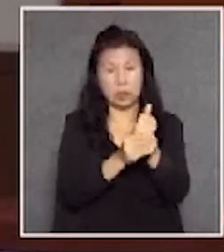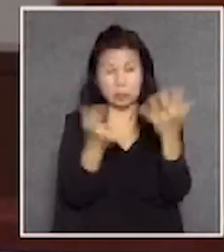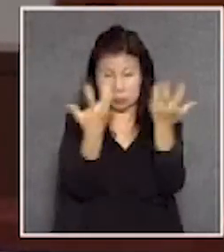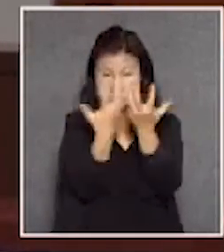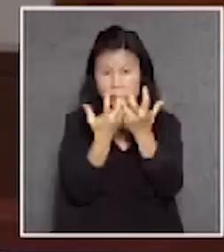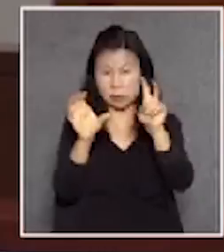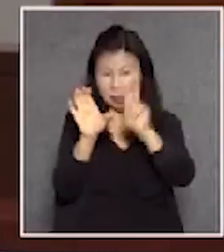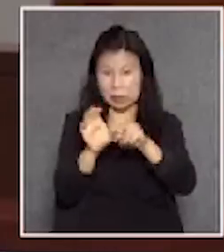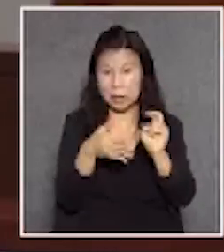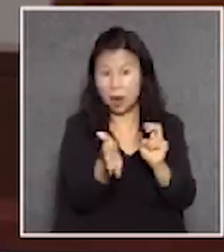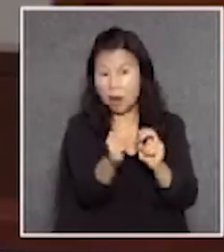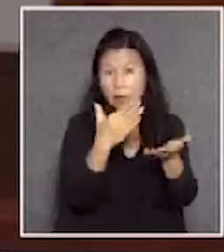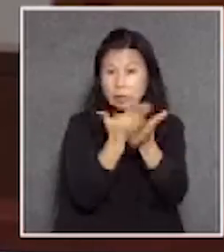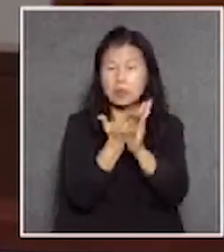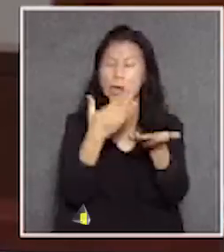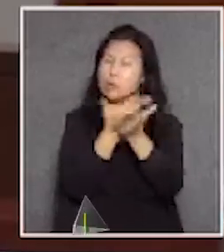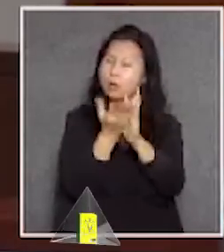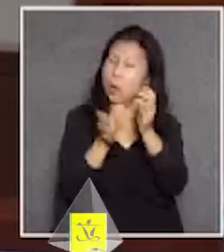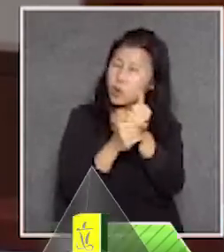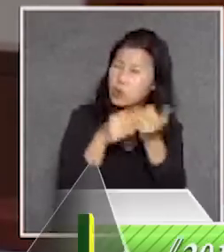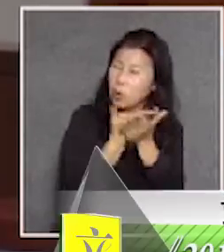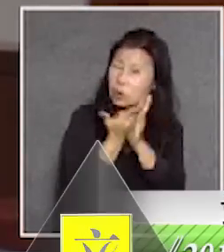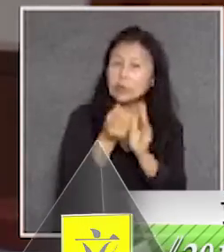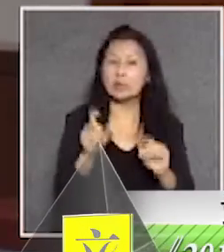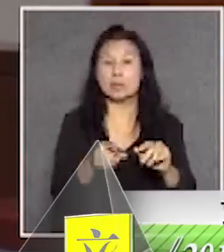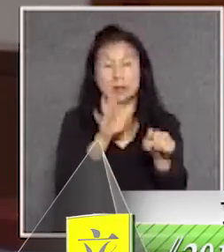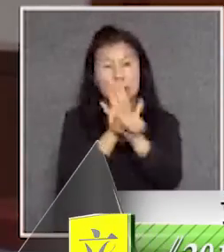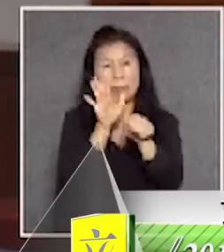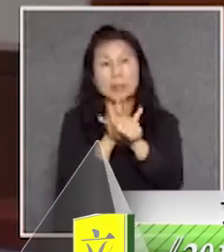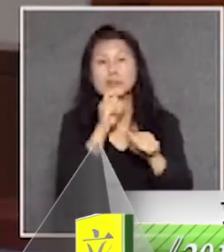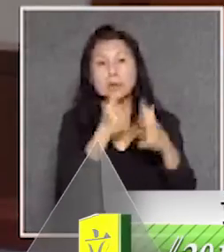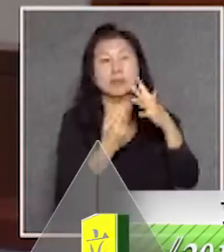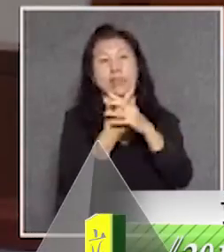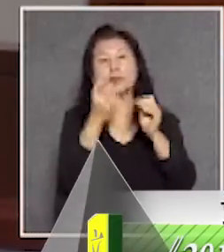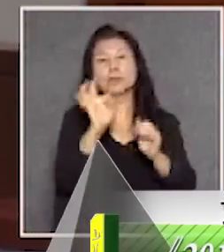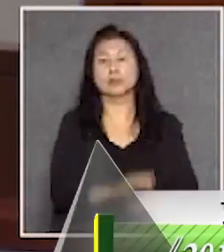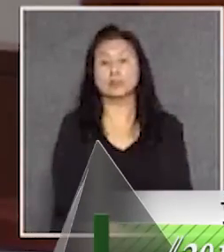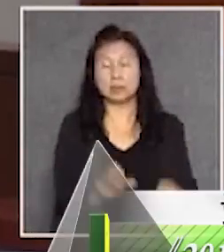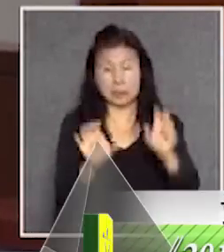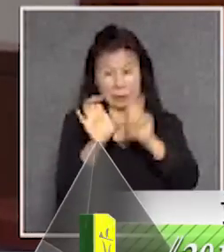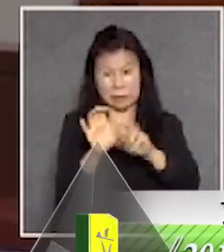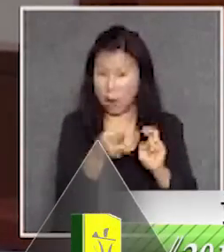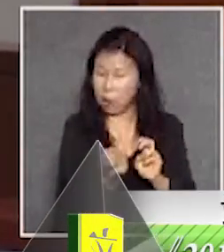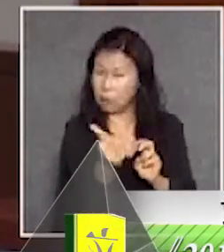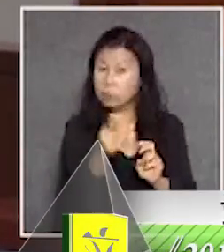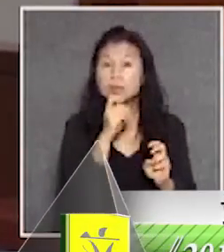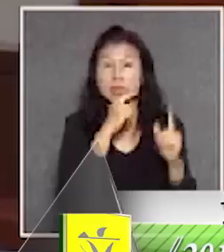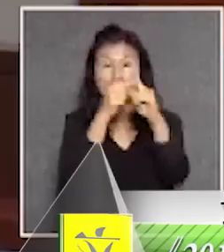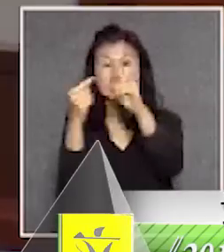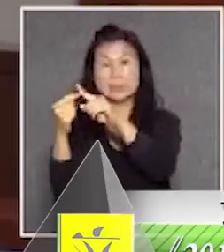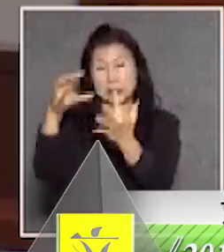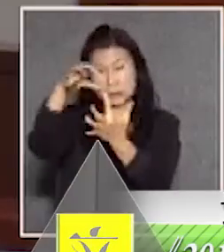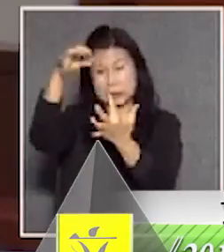浪西灣生物多樣性和物種稀有程度不高，保育價值不顯著，但是大浪西灣呢又得到市民選